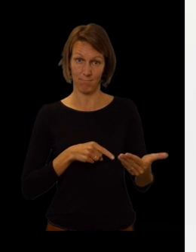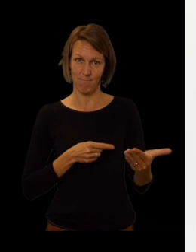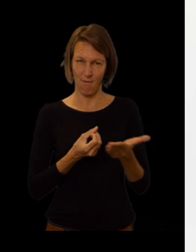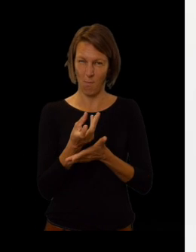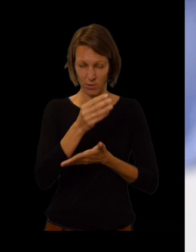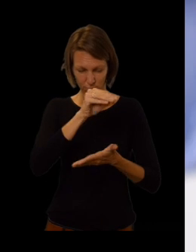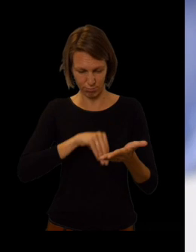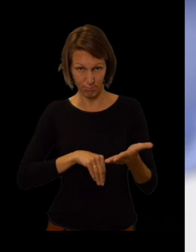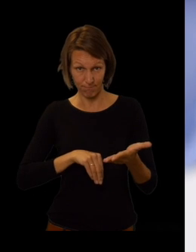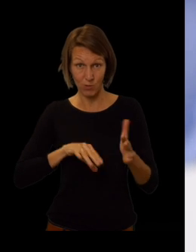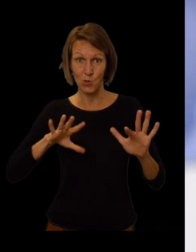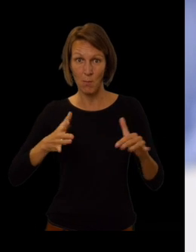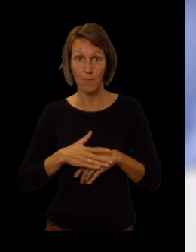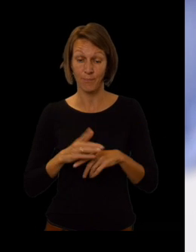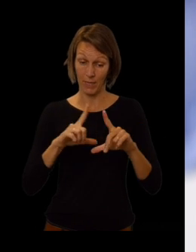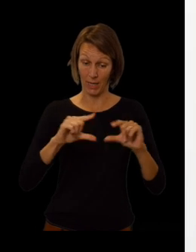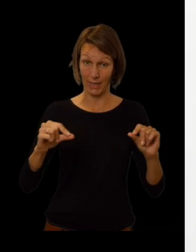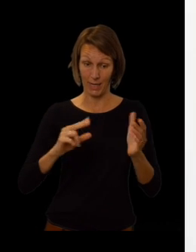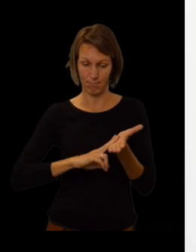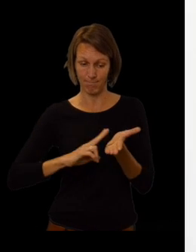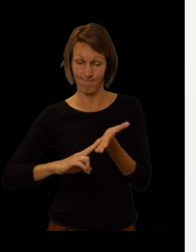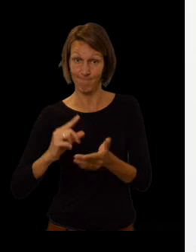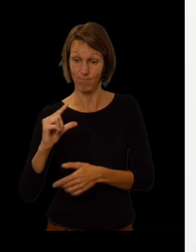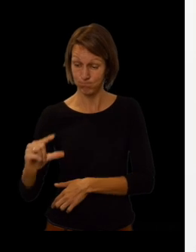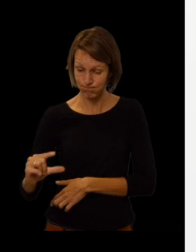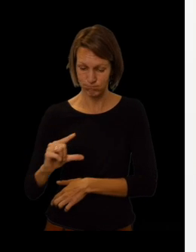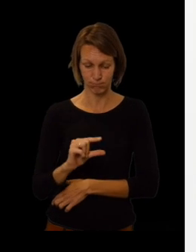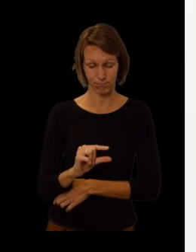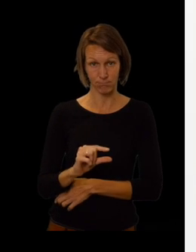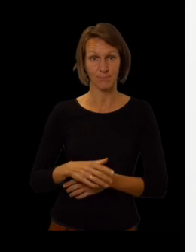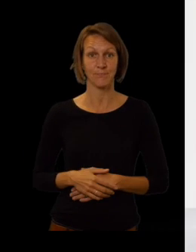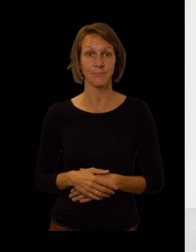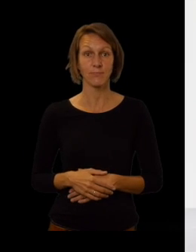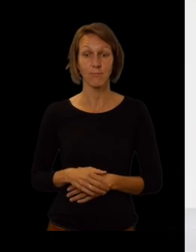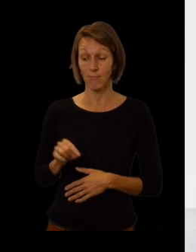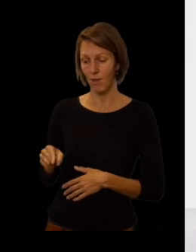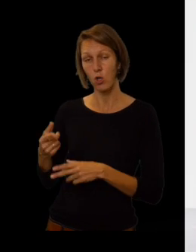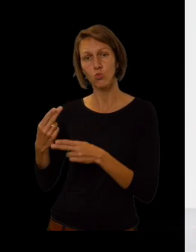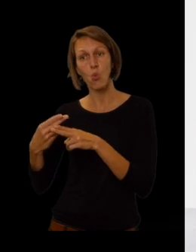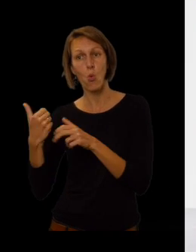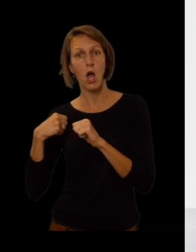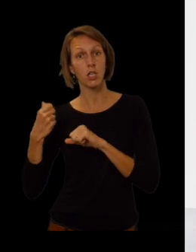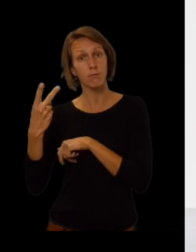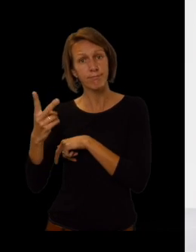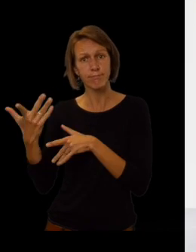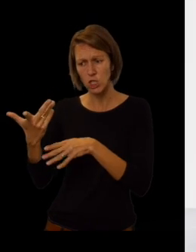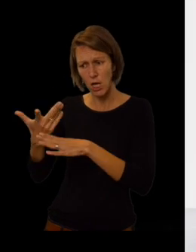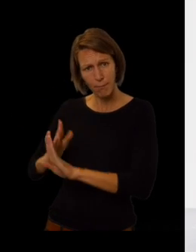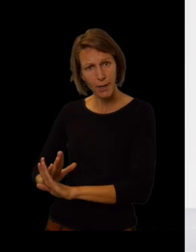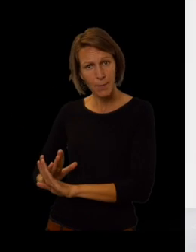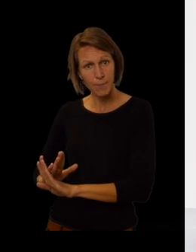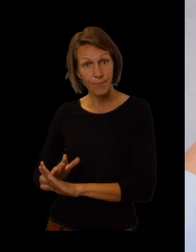comporte 2 étiquettes, une grande, une petite. La grande est déjà pré-remplie avec vos coordonnées. Vous devez la coller sur la